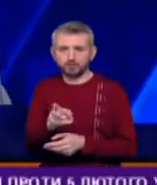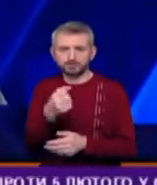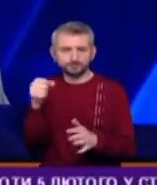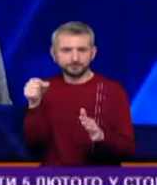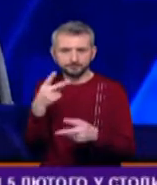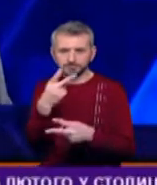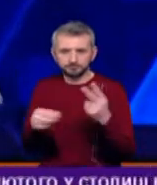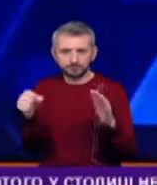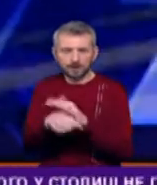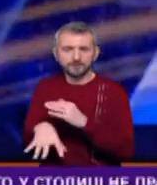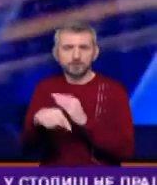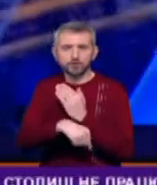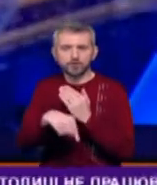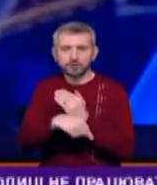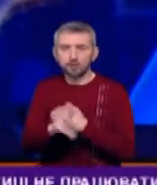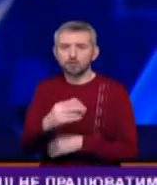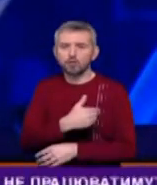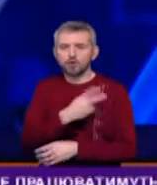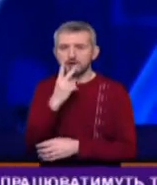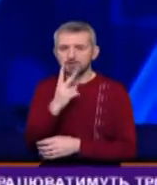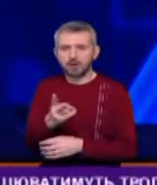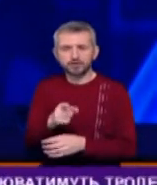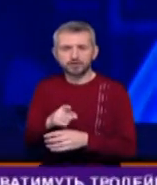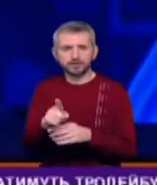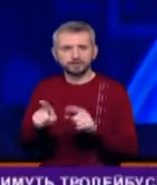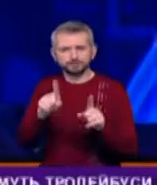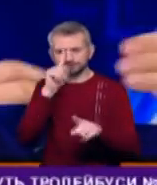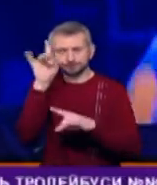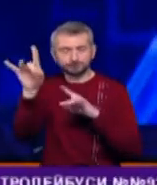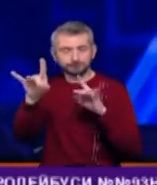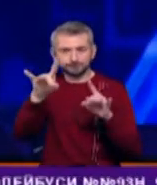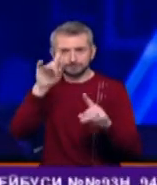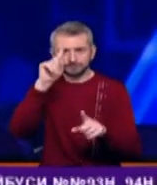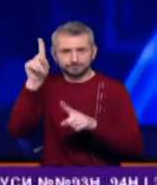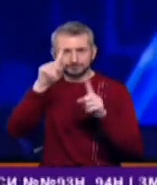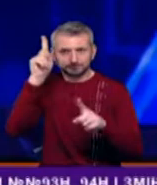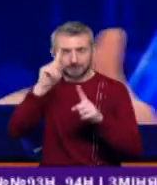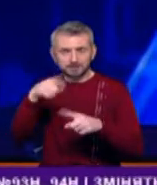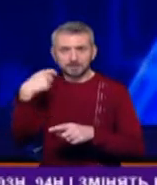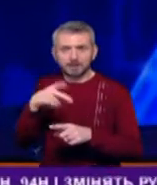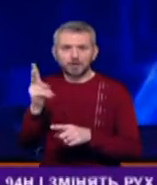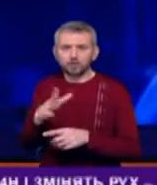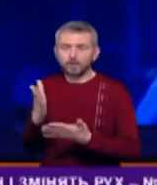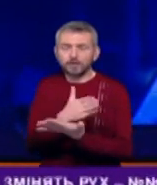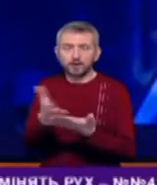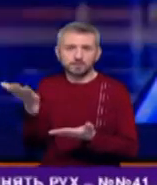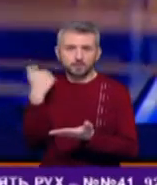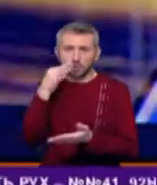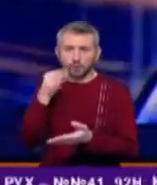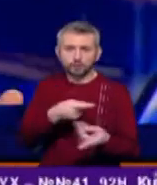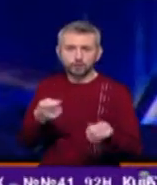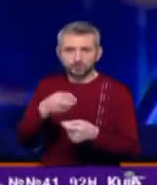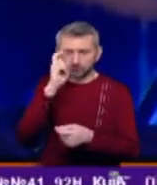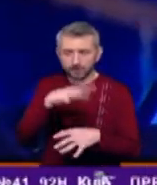корупціонерів. Хтось хоче бачити взагалі несистемного президента, який прийде ззовні, який не мав ні досвіду управління державою,